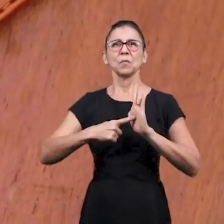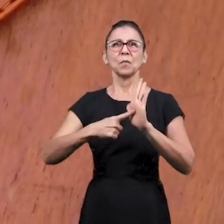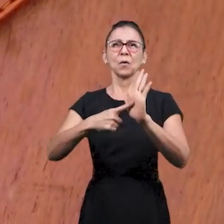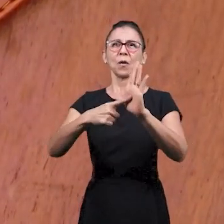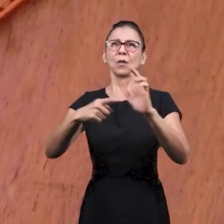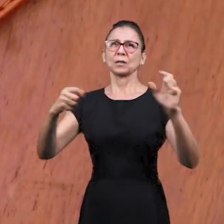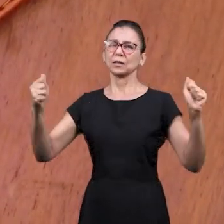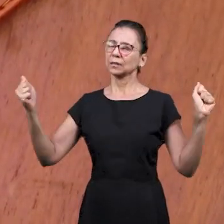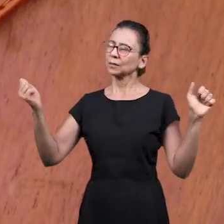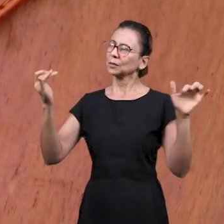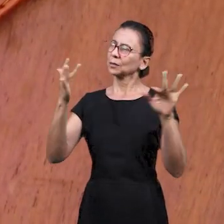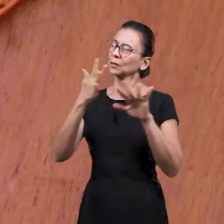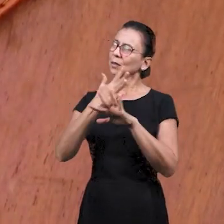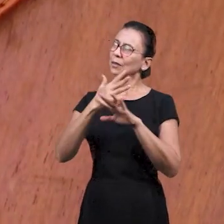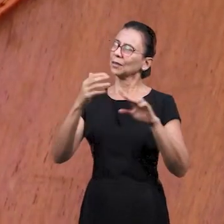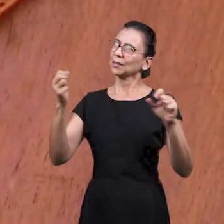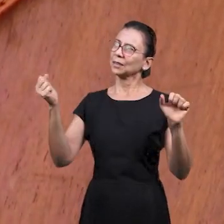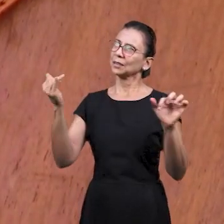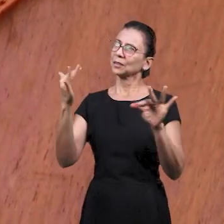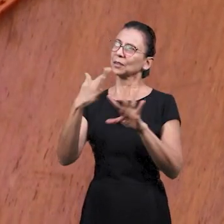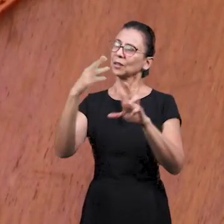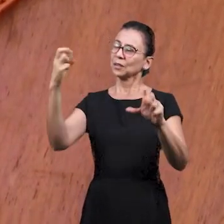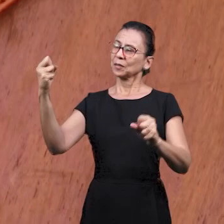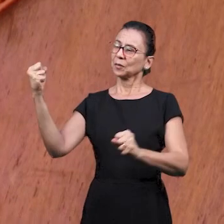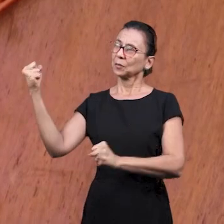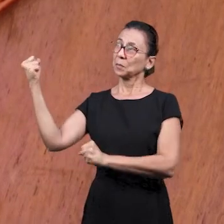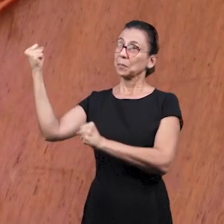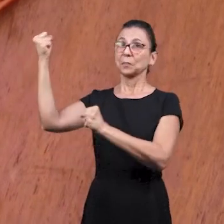Славой и величием.